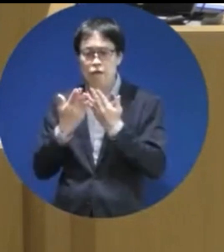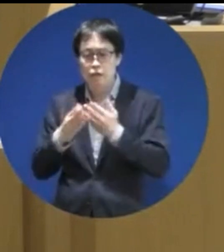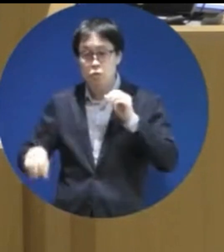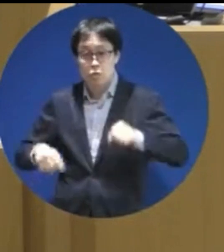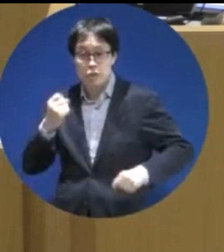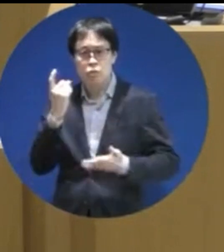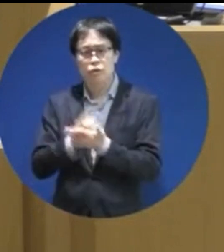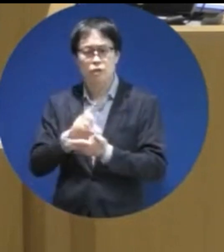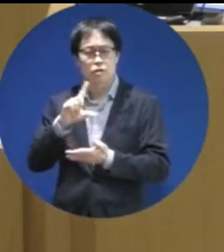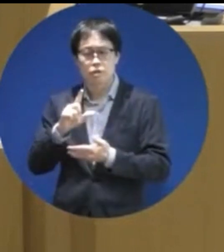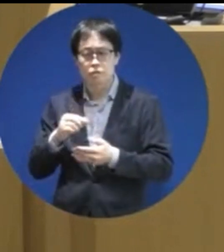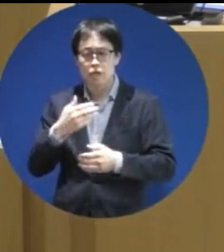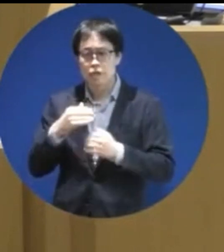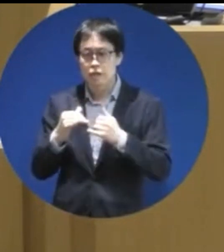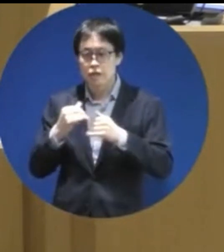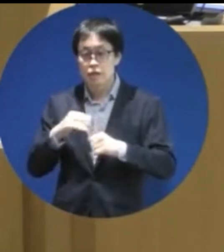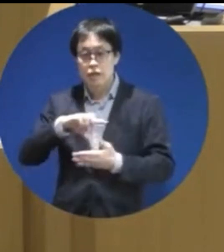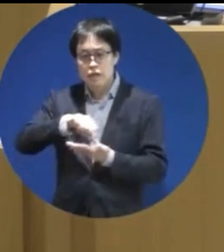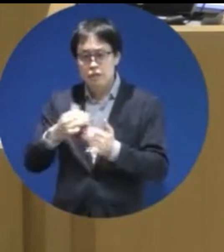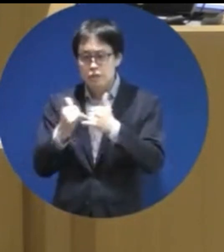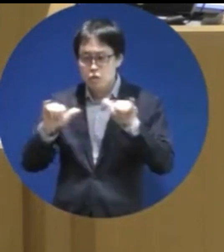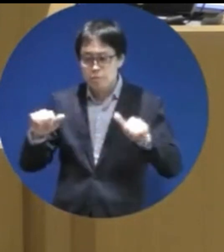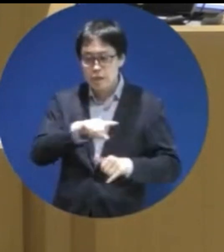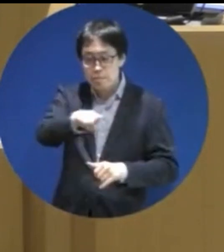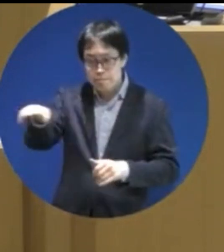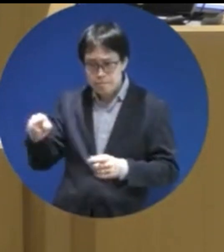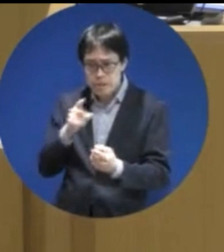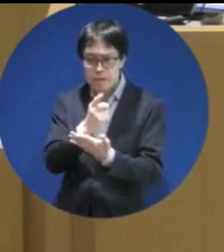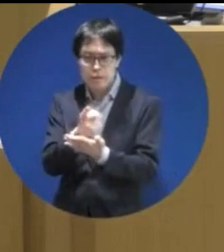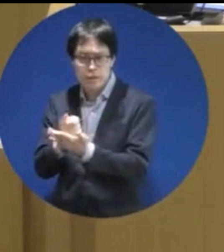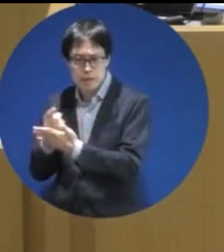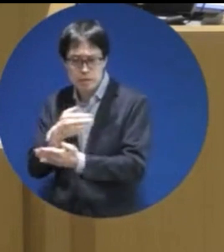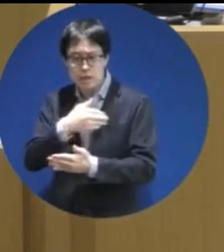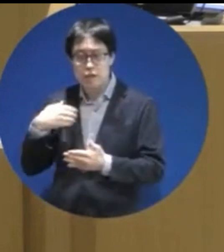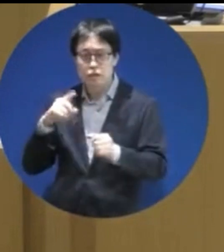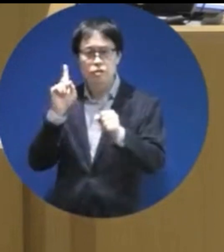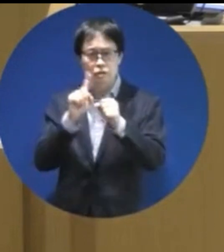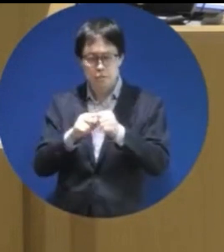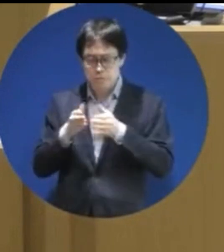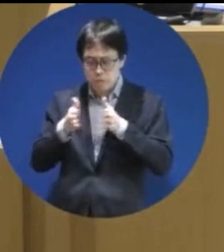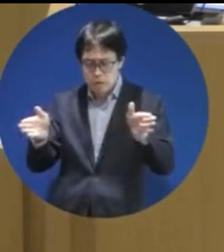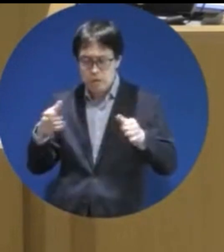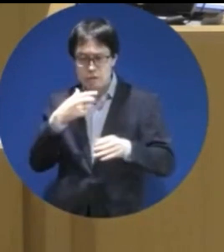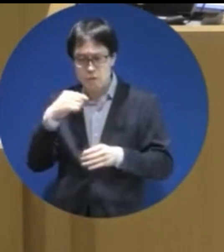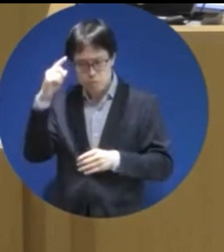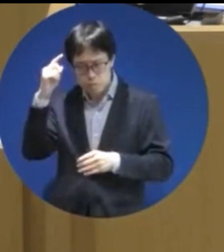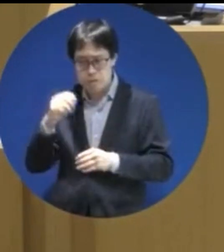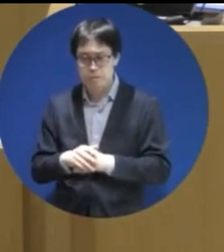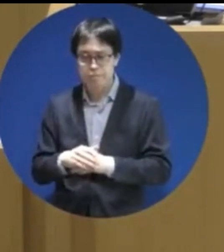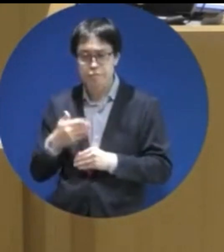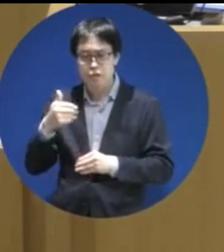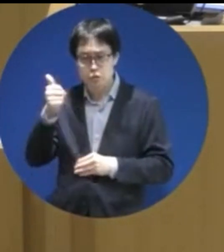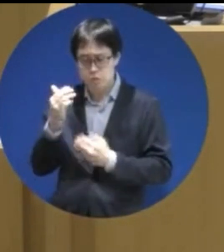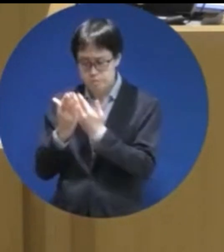なく、広く保護者や地域の方なども参加できるように開催を広げていただきたいと考えます。区長に所見を伺